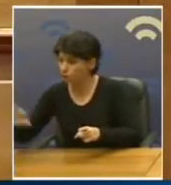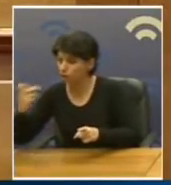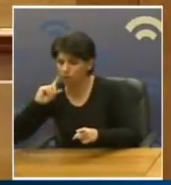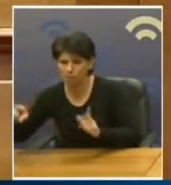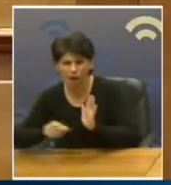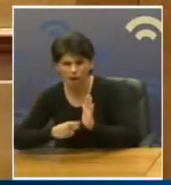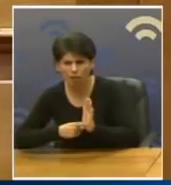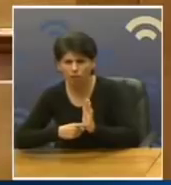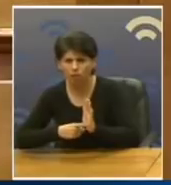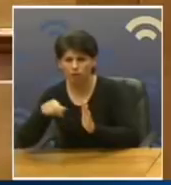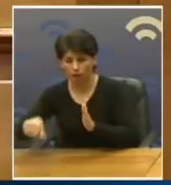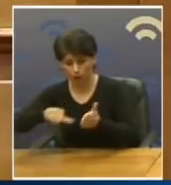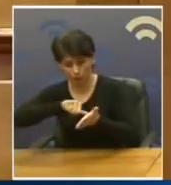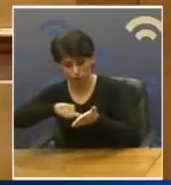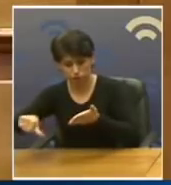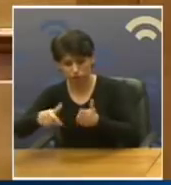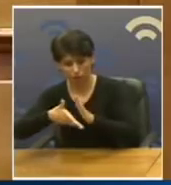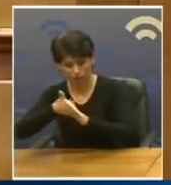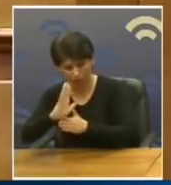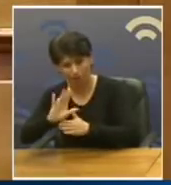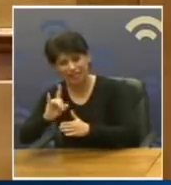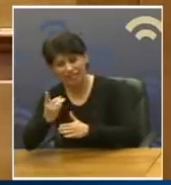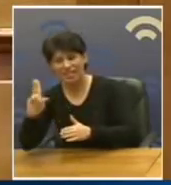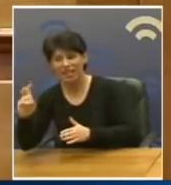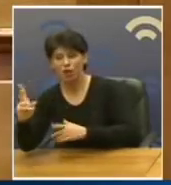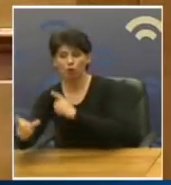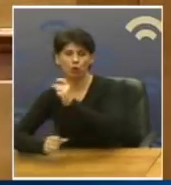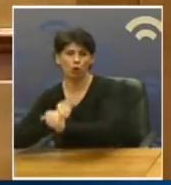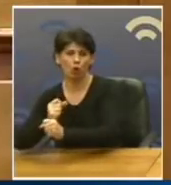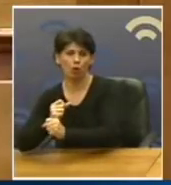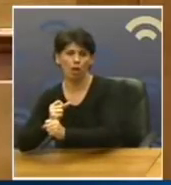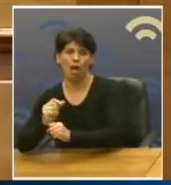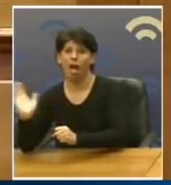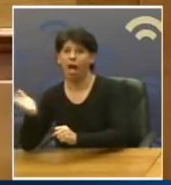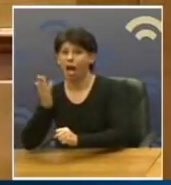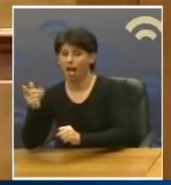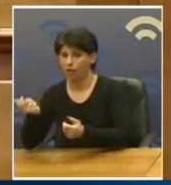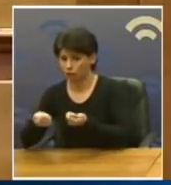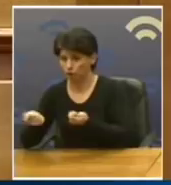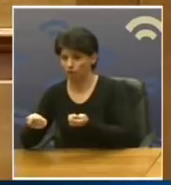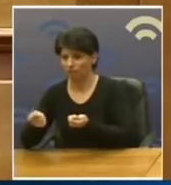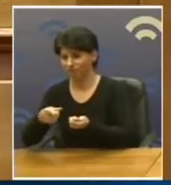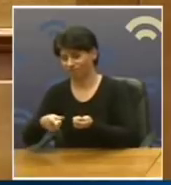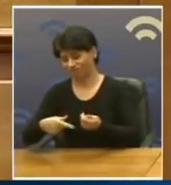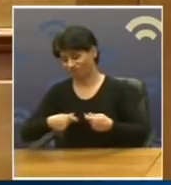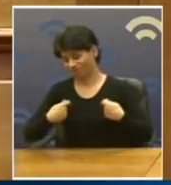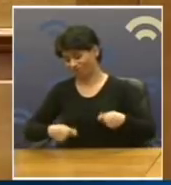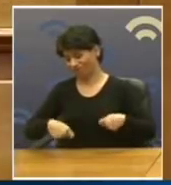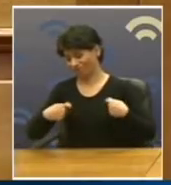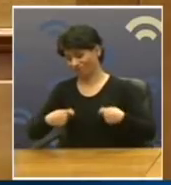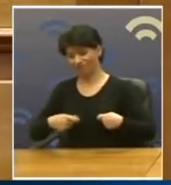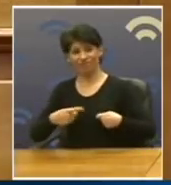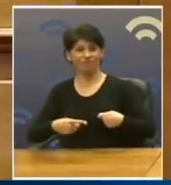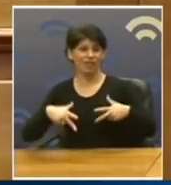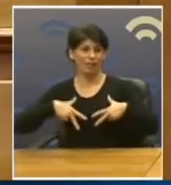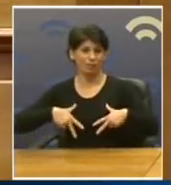αυτό παραγράφεται σε 15 και 20 χρόνια. Αν τα διαπράξουν οι πορφυρογέννητοι υπουργοί,